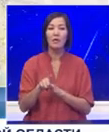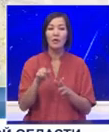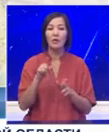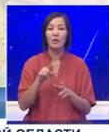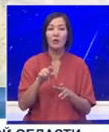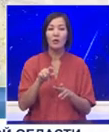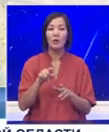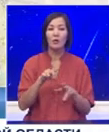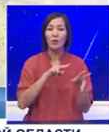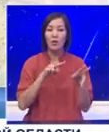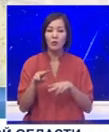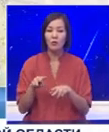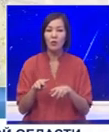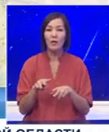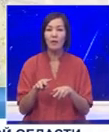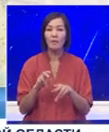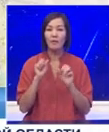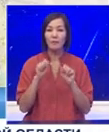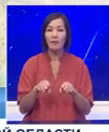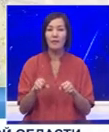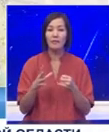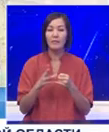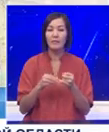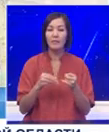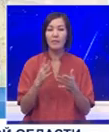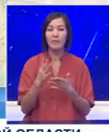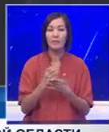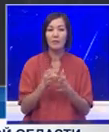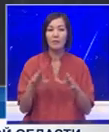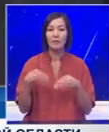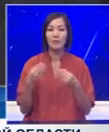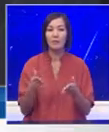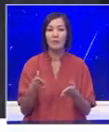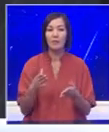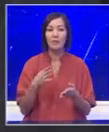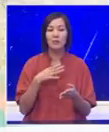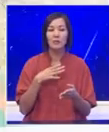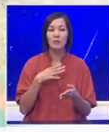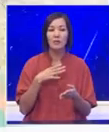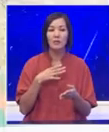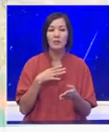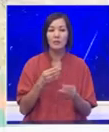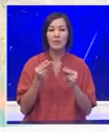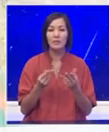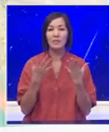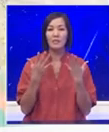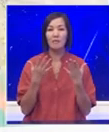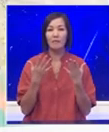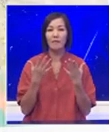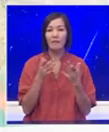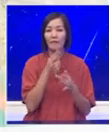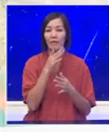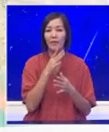департамент по управляют земельными ресурсами которые являются территориальном управлении настоящее время выданы все